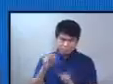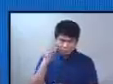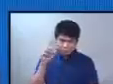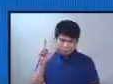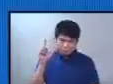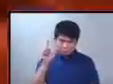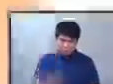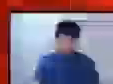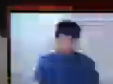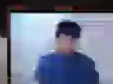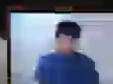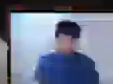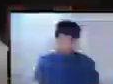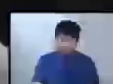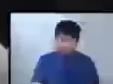Los Baños.